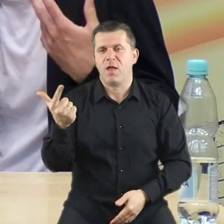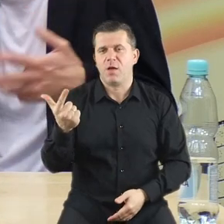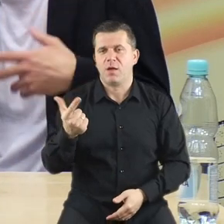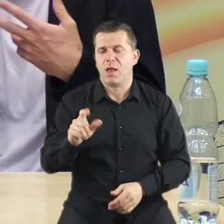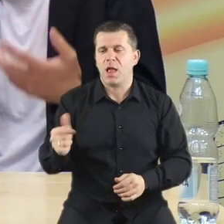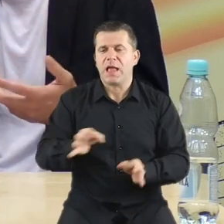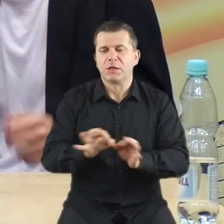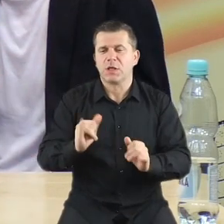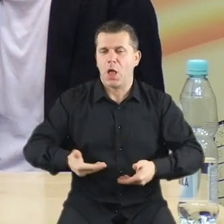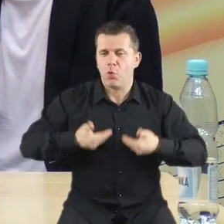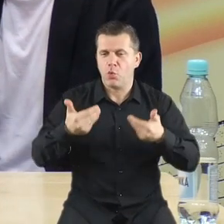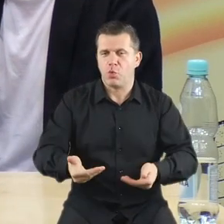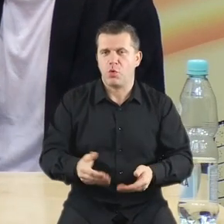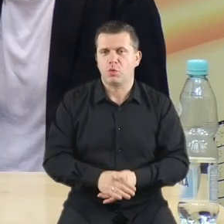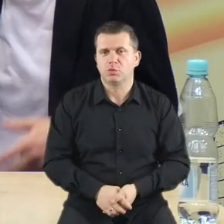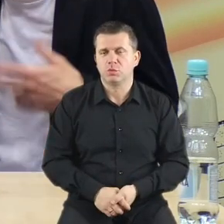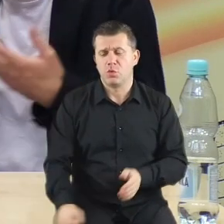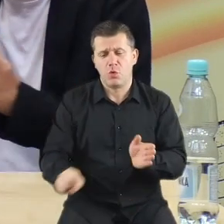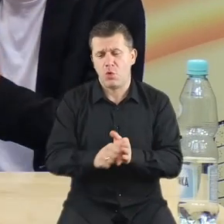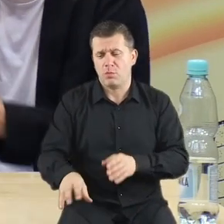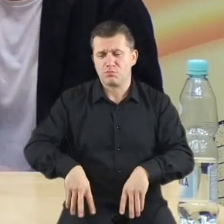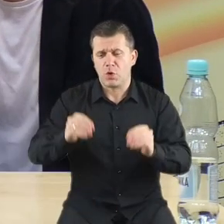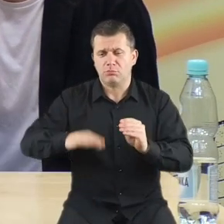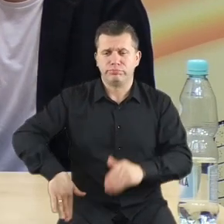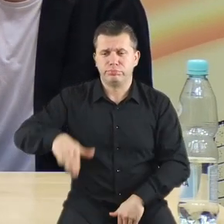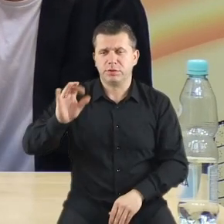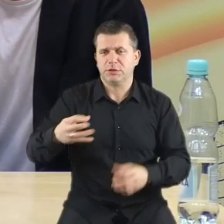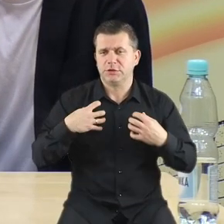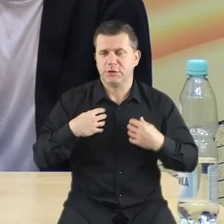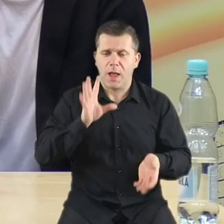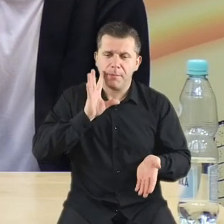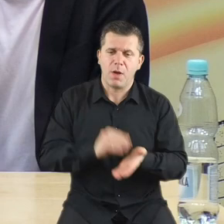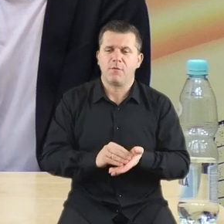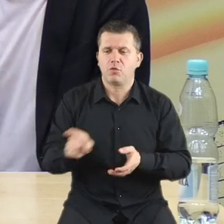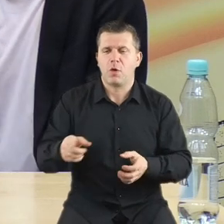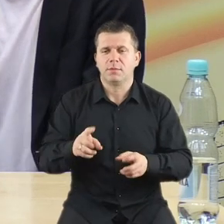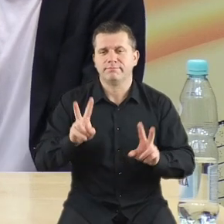o pierwszym roku z ich życia, więc ja powtórzyłem tą przygodę właśnie.